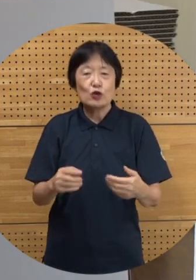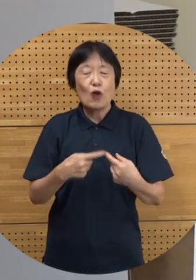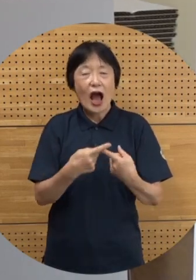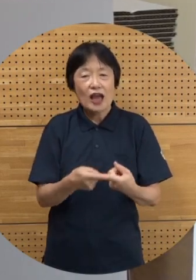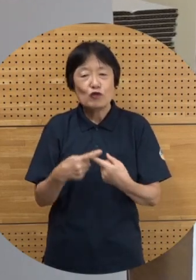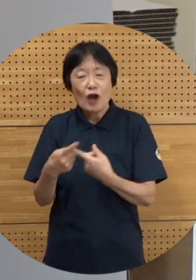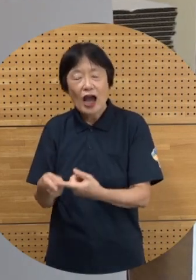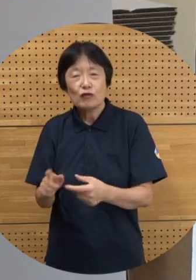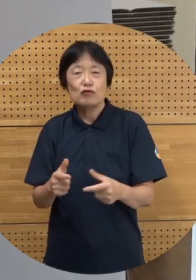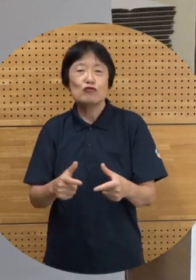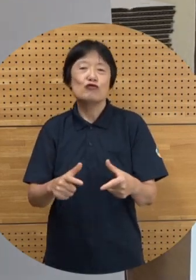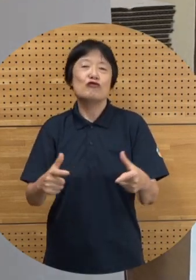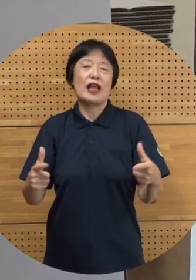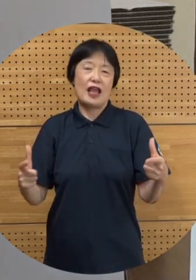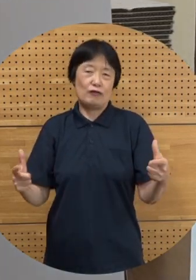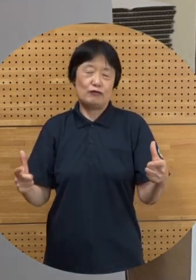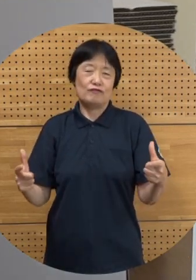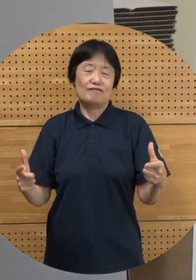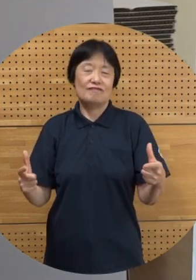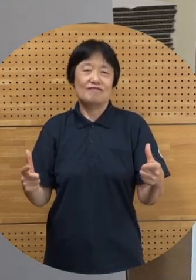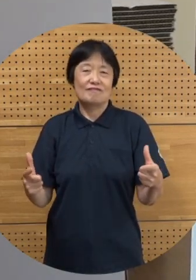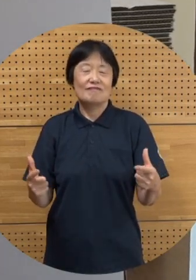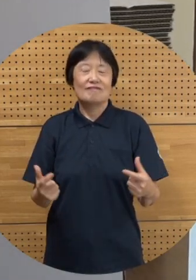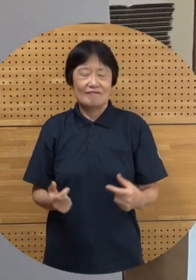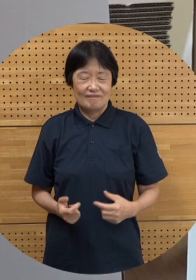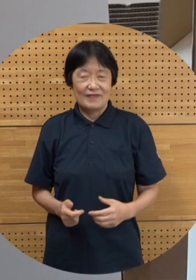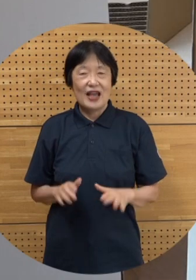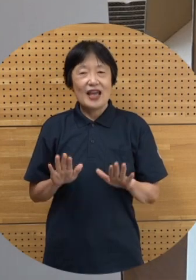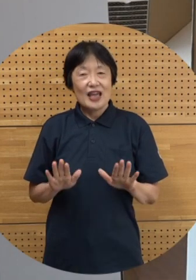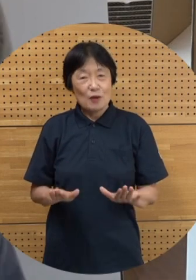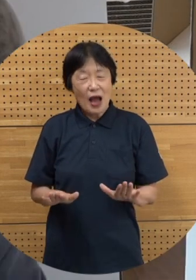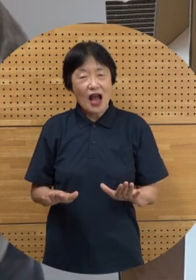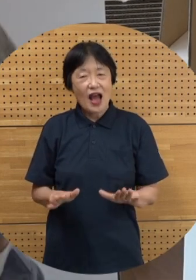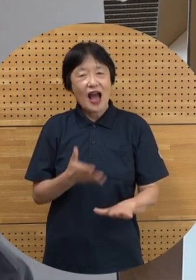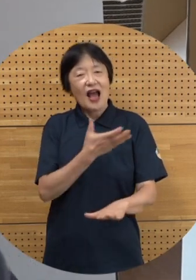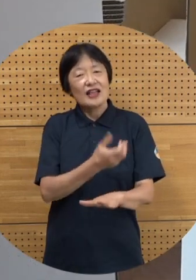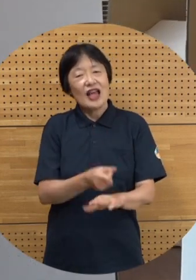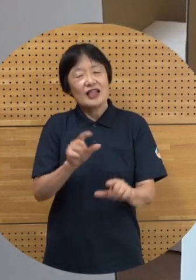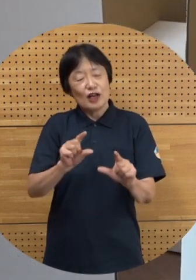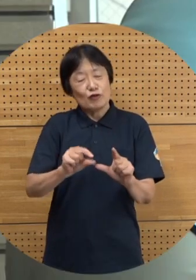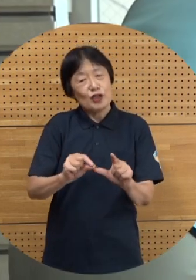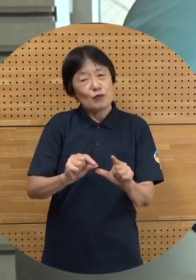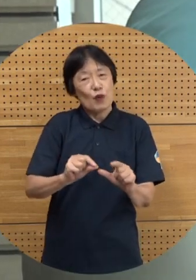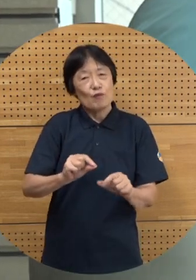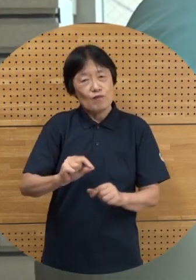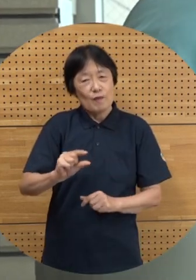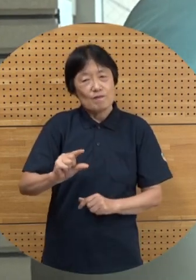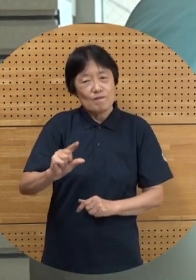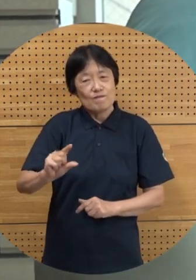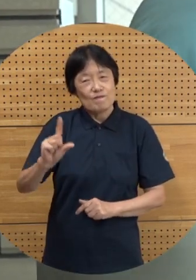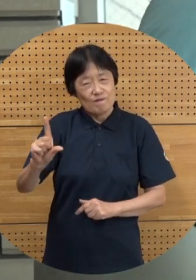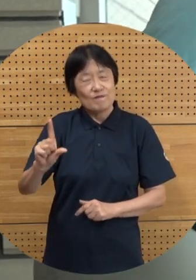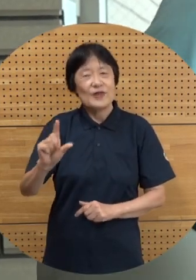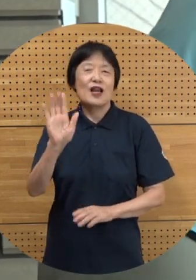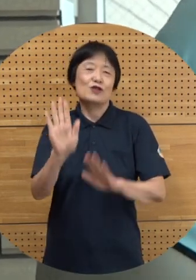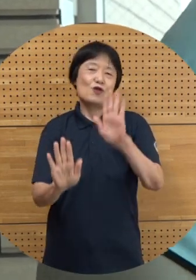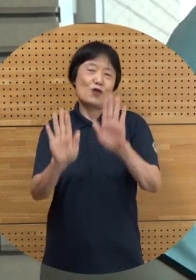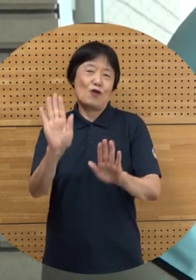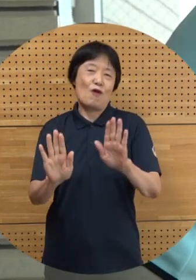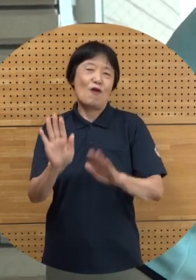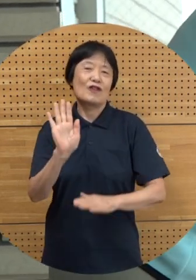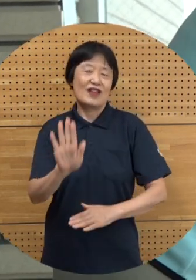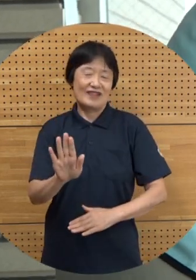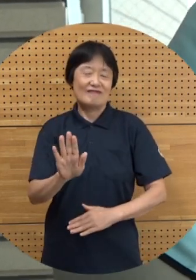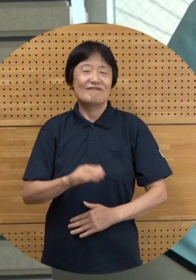も出せておりまして、で何よりですね、今定着率の方がどんどん上がってきてるっていうふうなこと